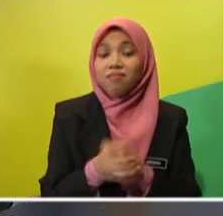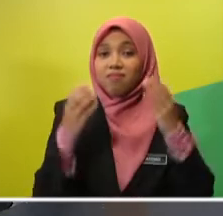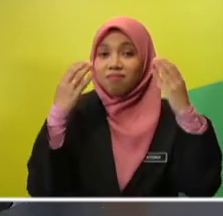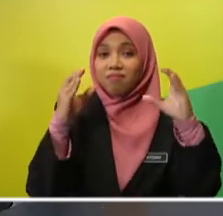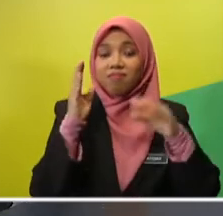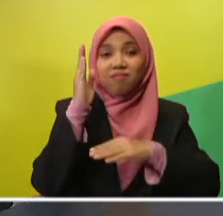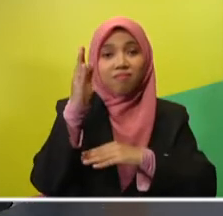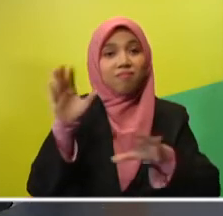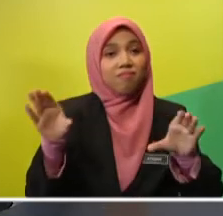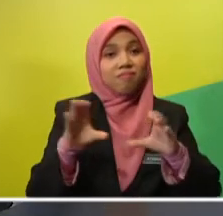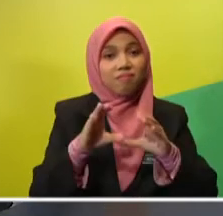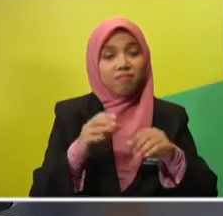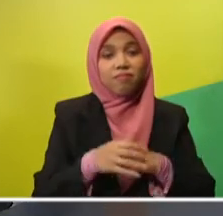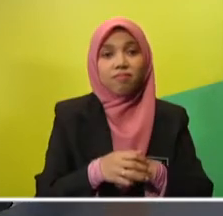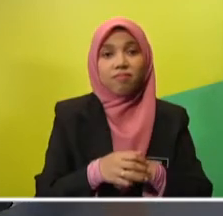buat